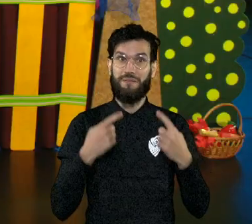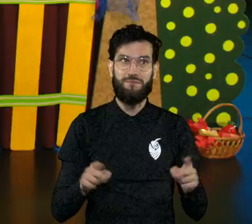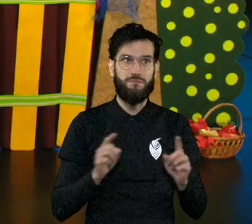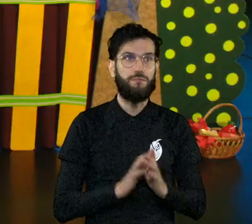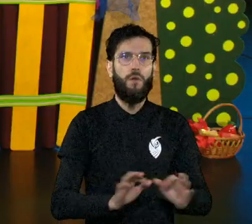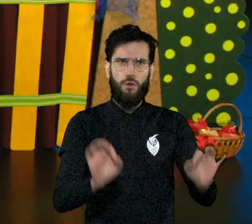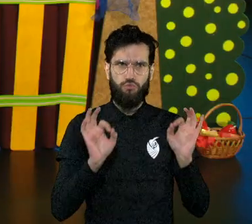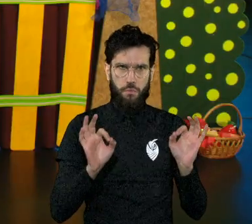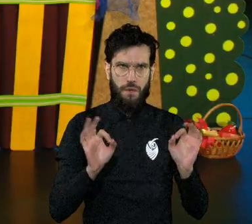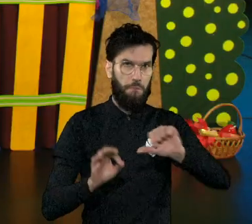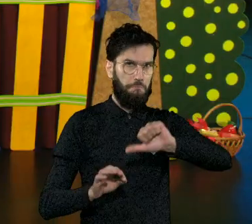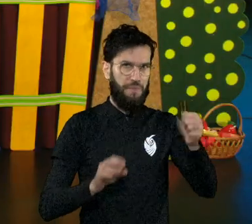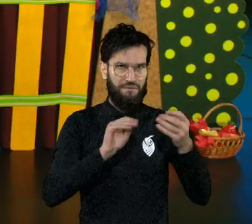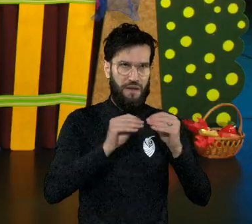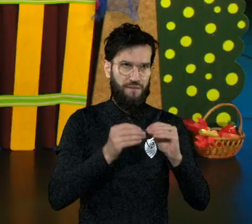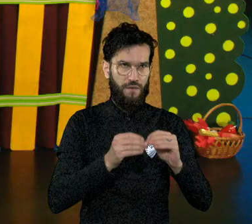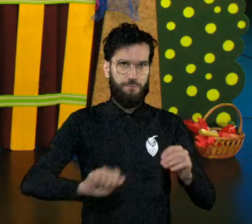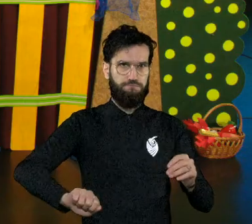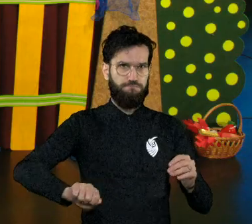Takže najprv naštartujeme.